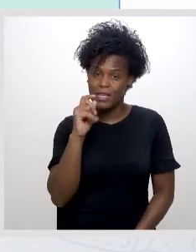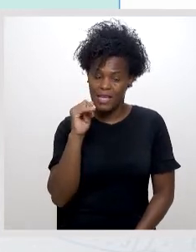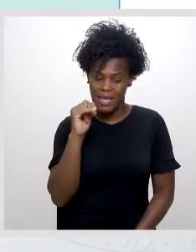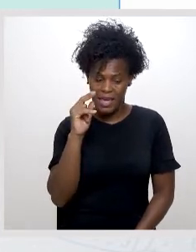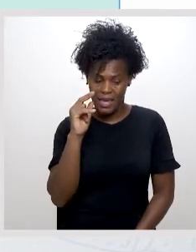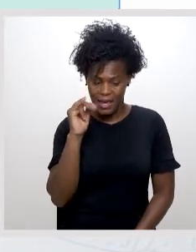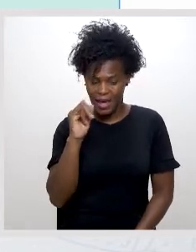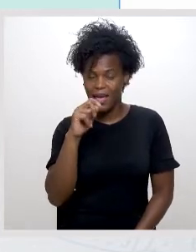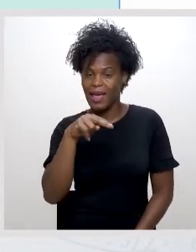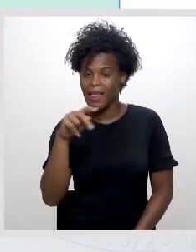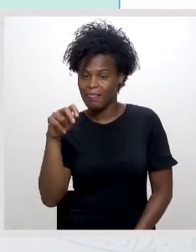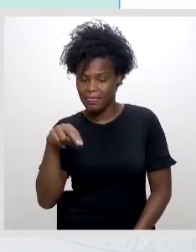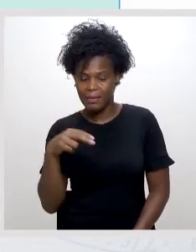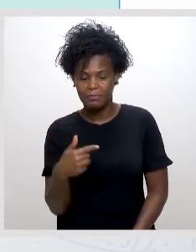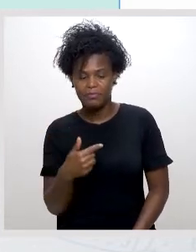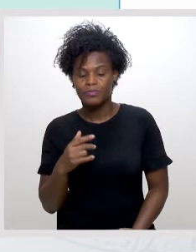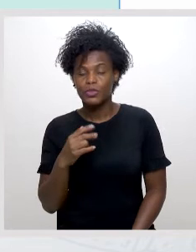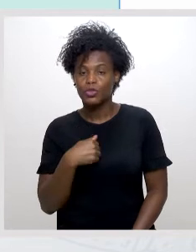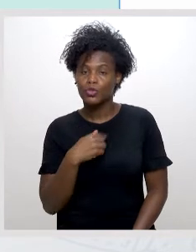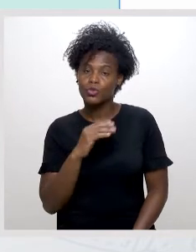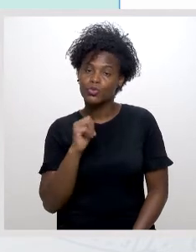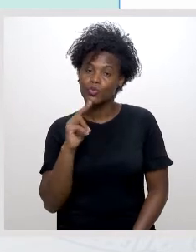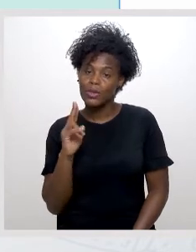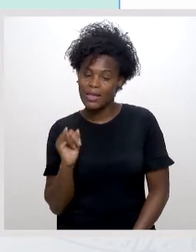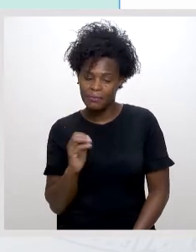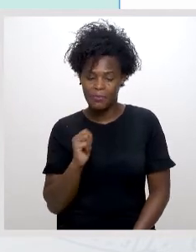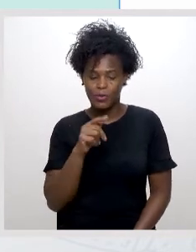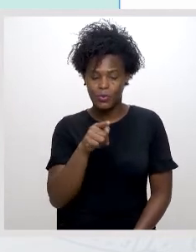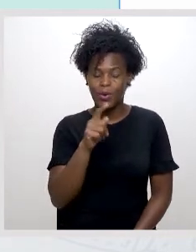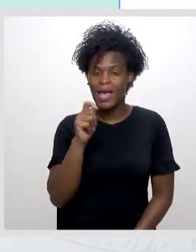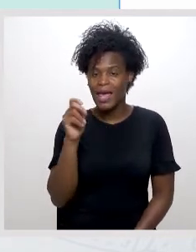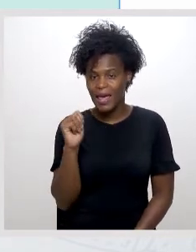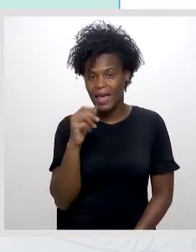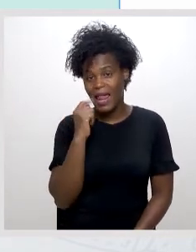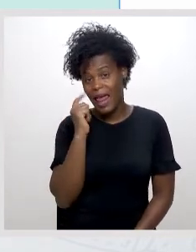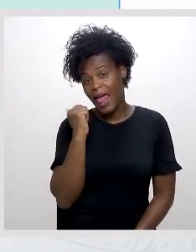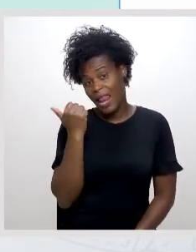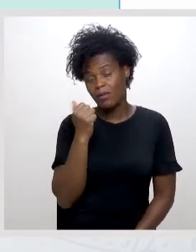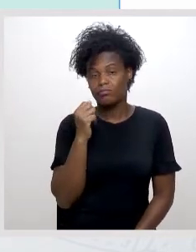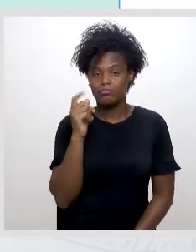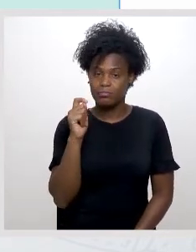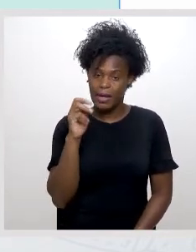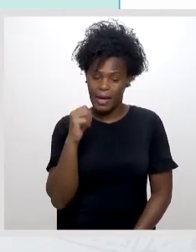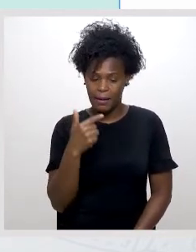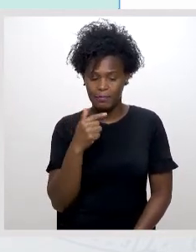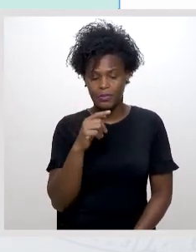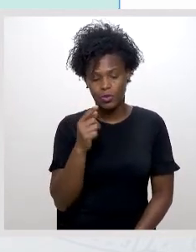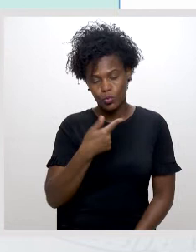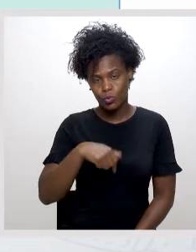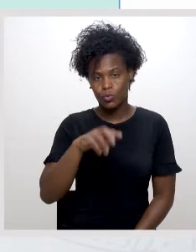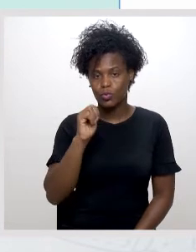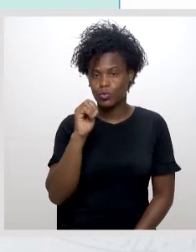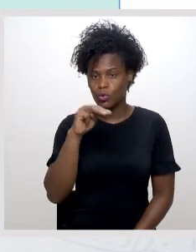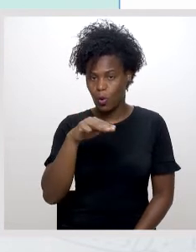es, il, elle, on est, nous sommes, vous êtes, il ou elle sont.